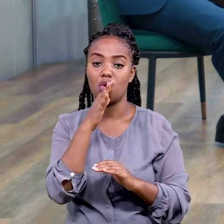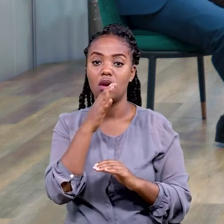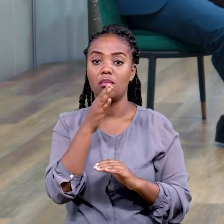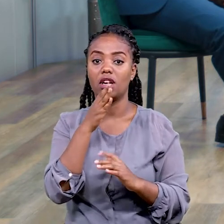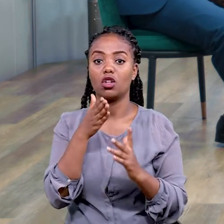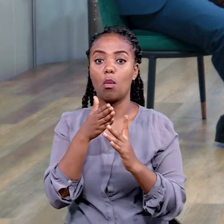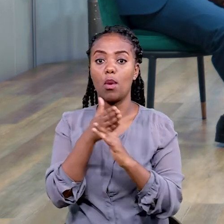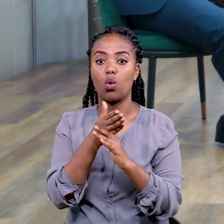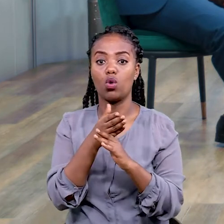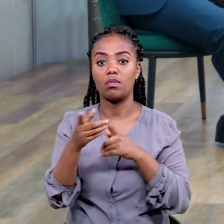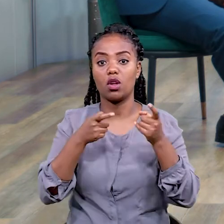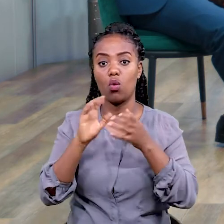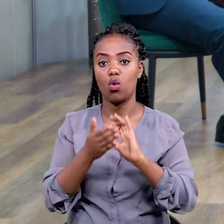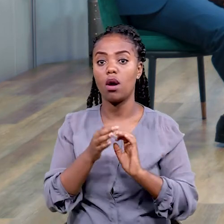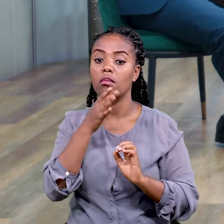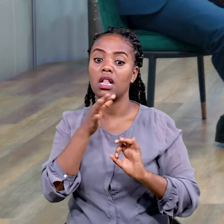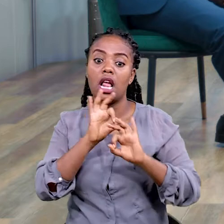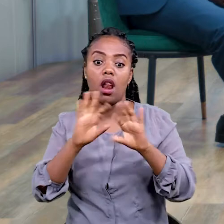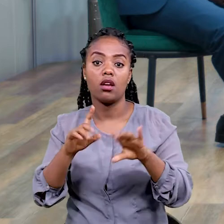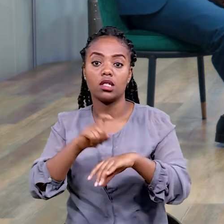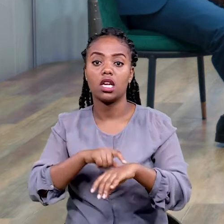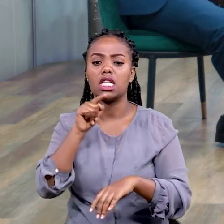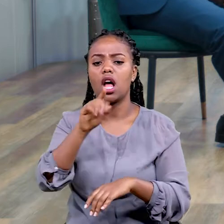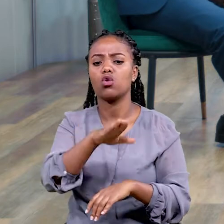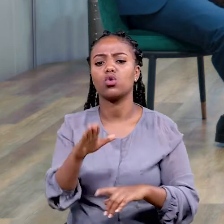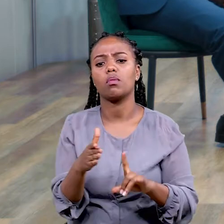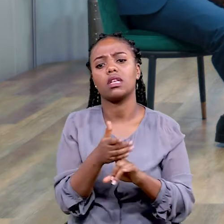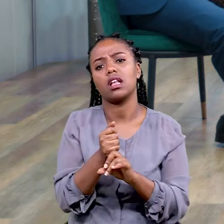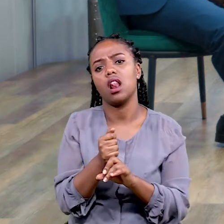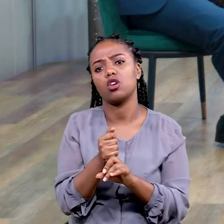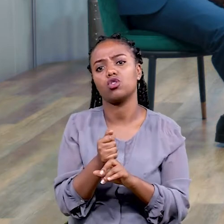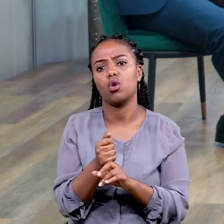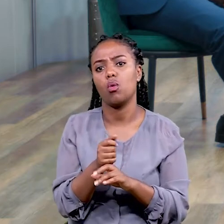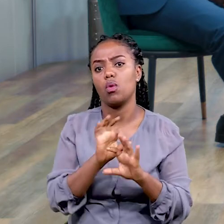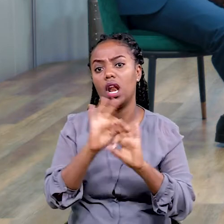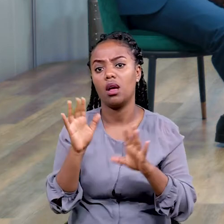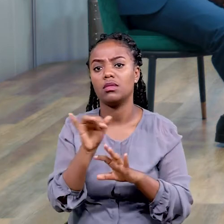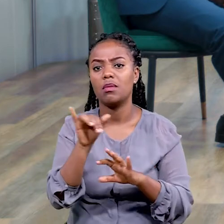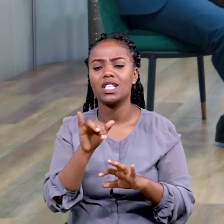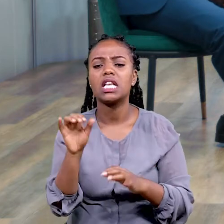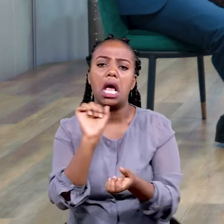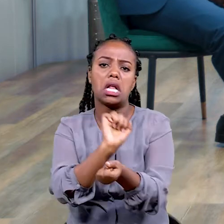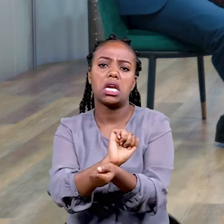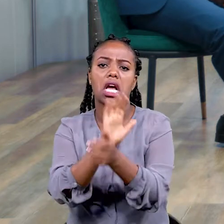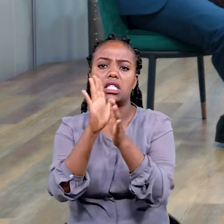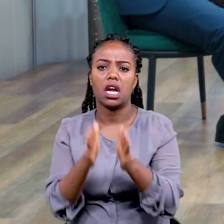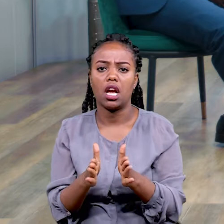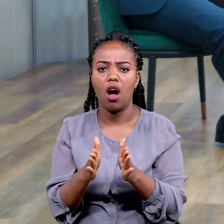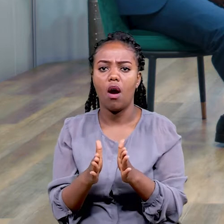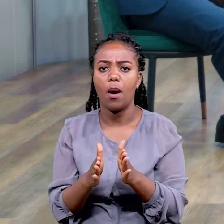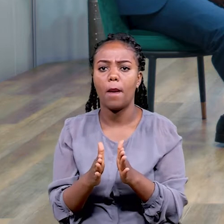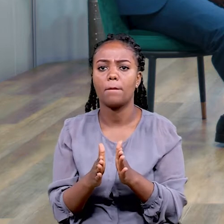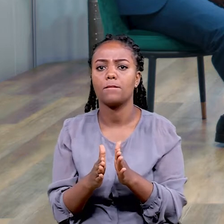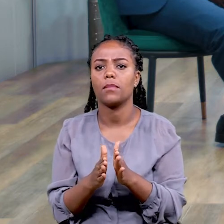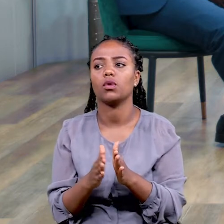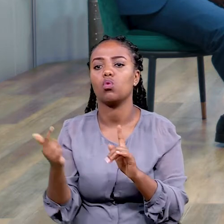እሷ በማትኖርበት ሰዓት ላይ እነዚያ ልጆችን የሚይዝላቸው ሳይኖሩ ሲቀር ልክ እንደ አንድ ታራሚ